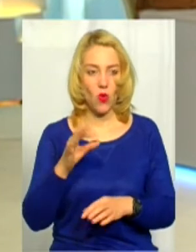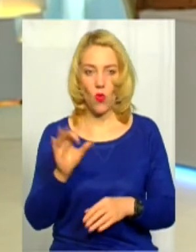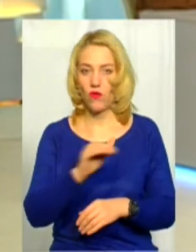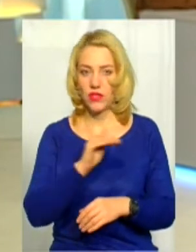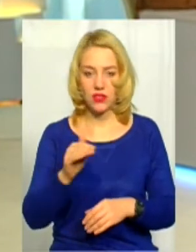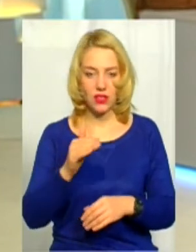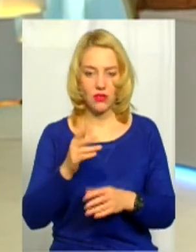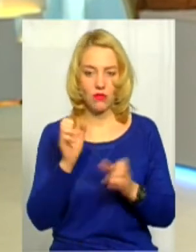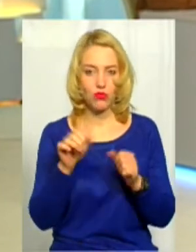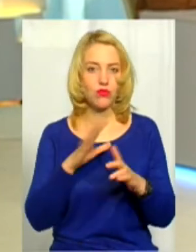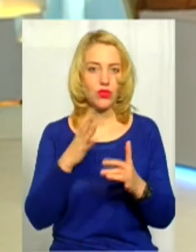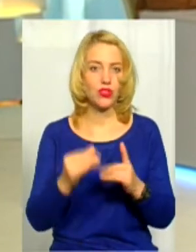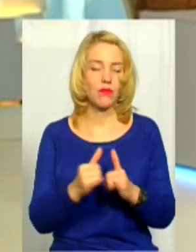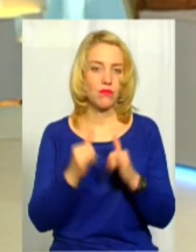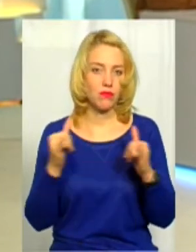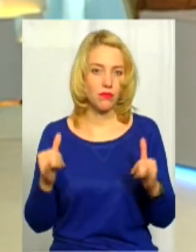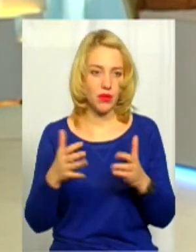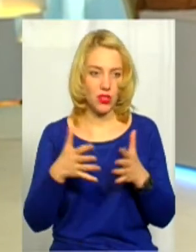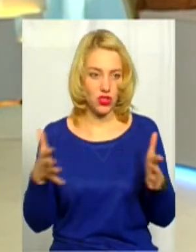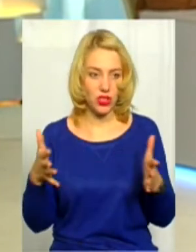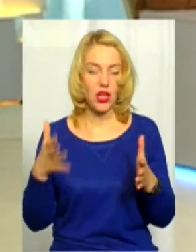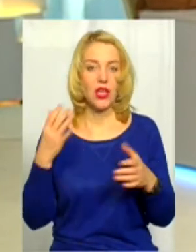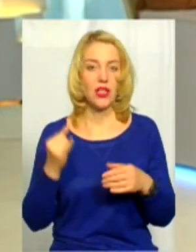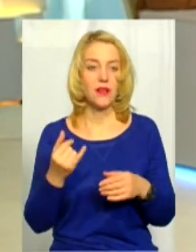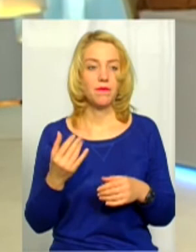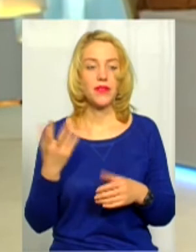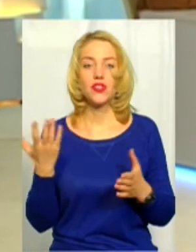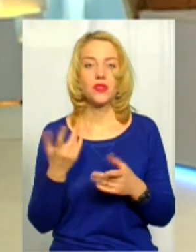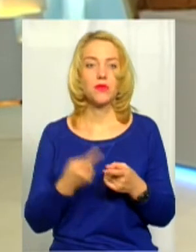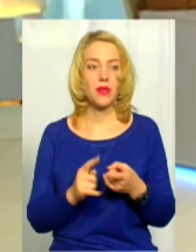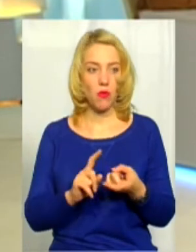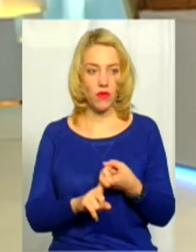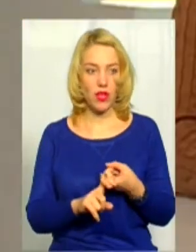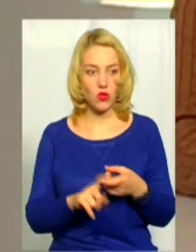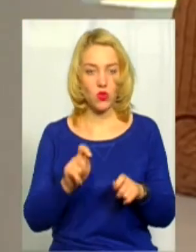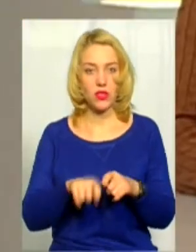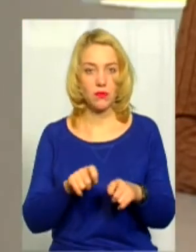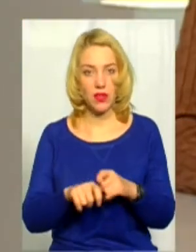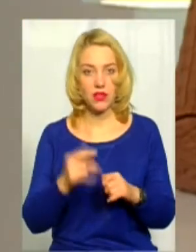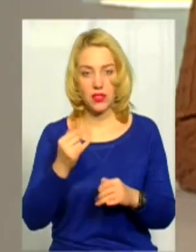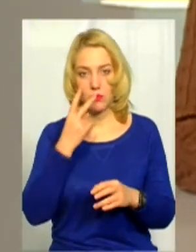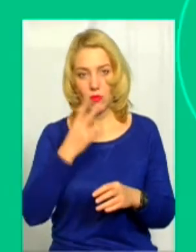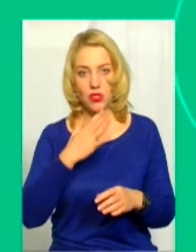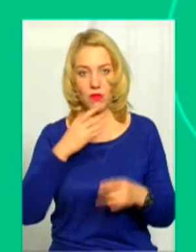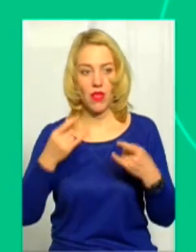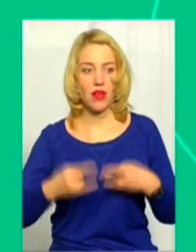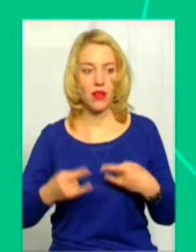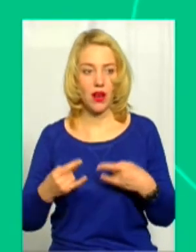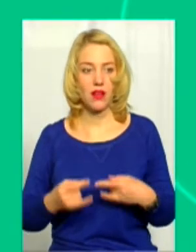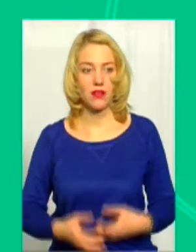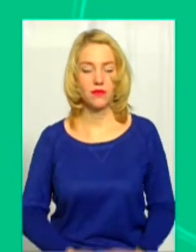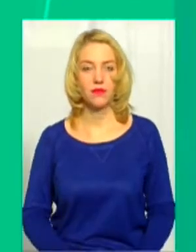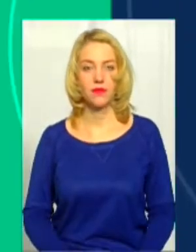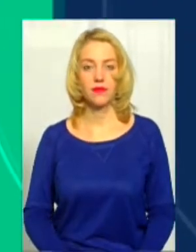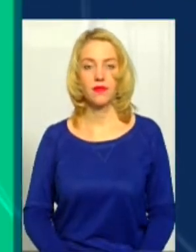неофіційно їм пропонують дуже багато. І з чим це пов'язує інспектор, ми зараз побачимо на екрані.